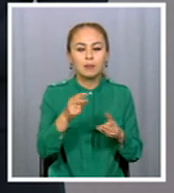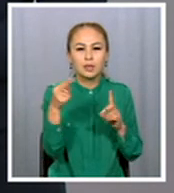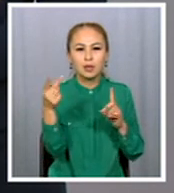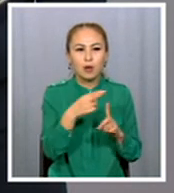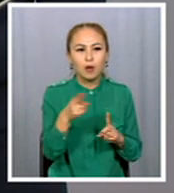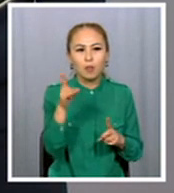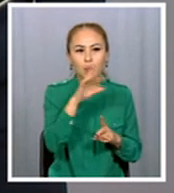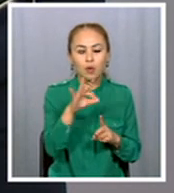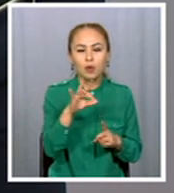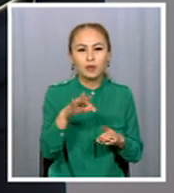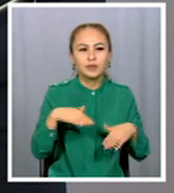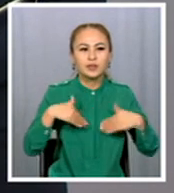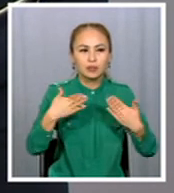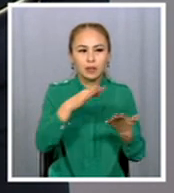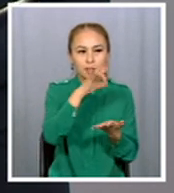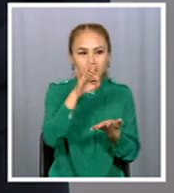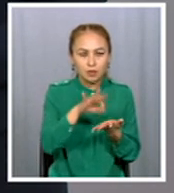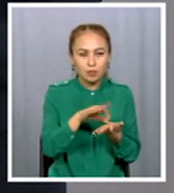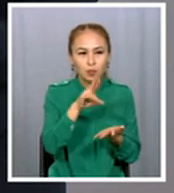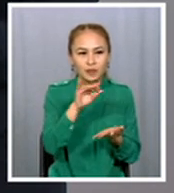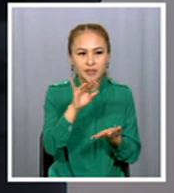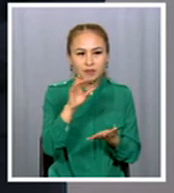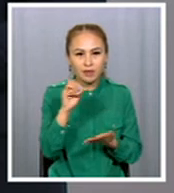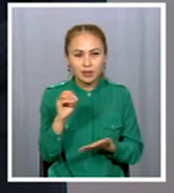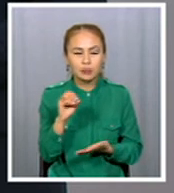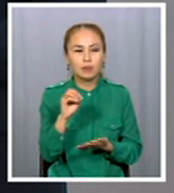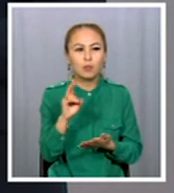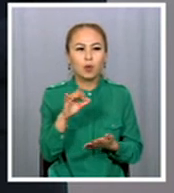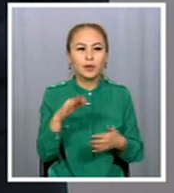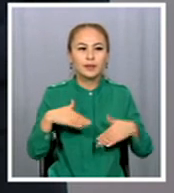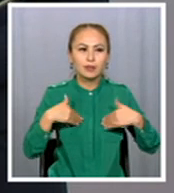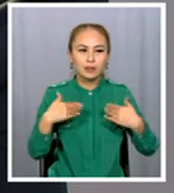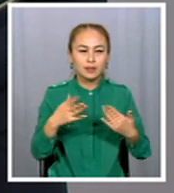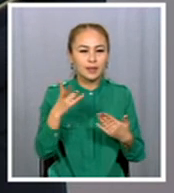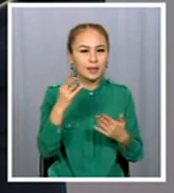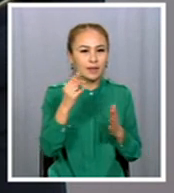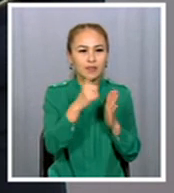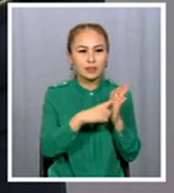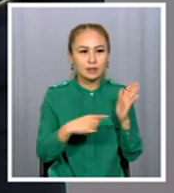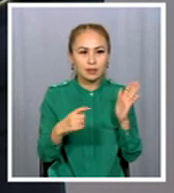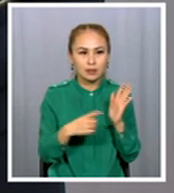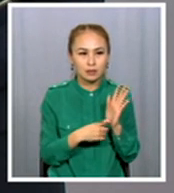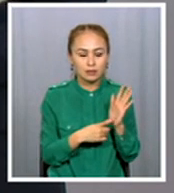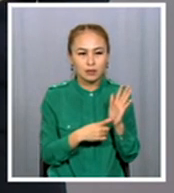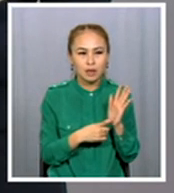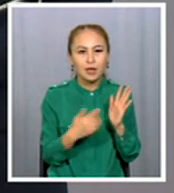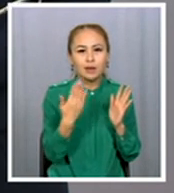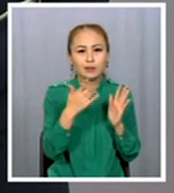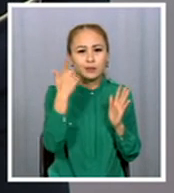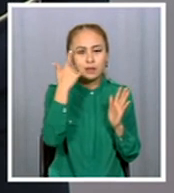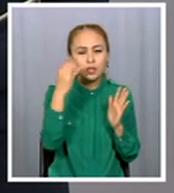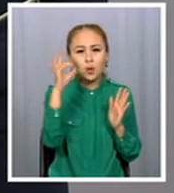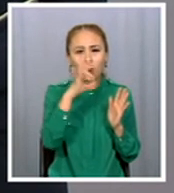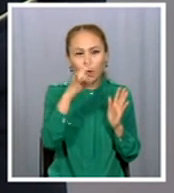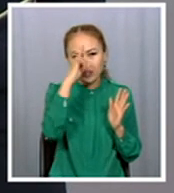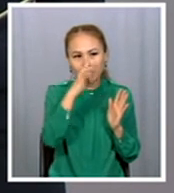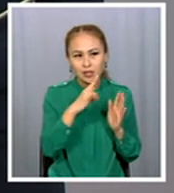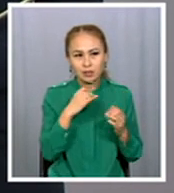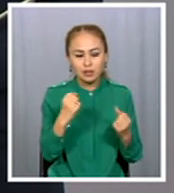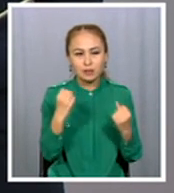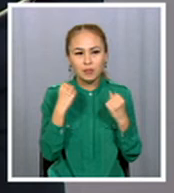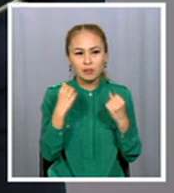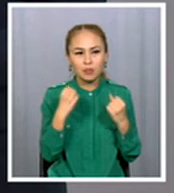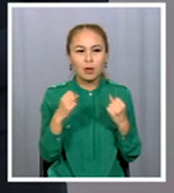цели высказывания повествовательное, по интонации невосклицательное. Ты знаешь о казахстанских спортсменах?